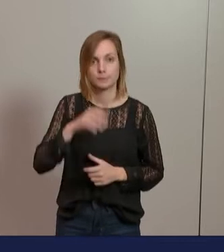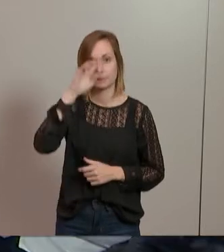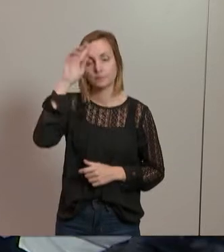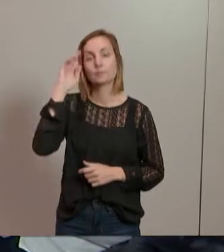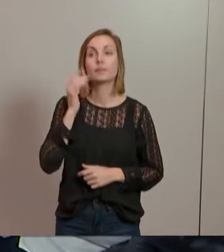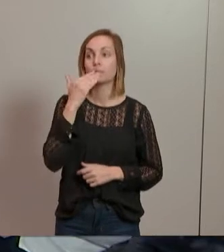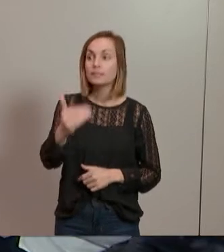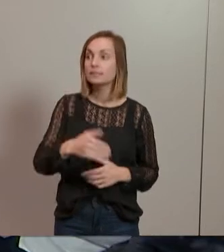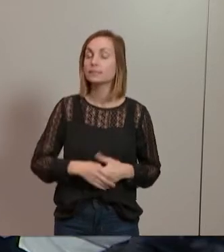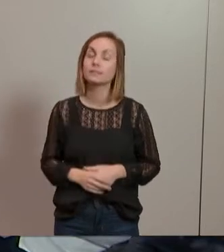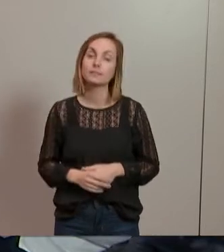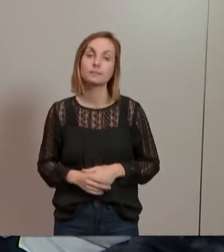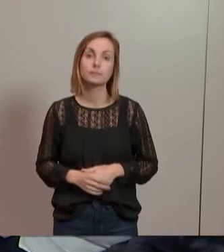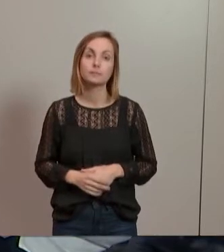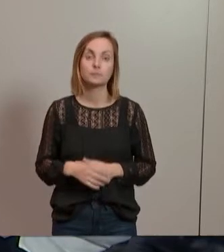Merci.